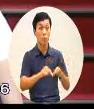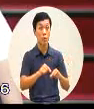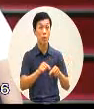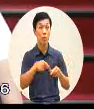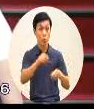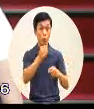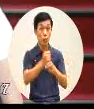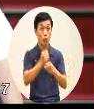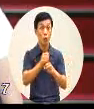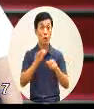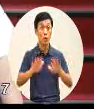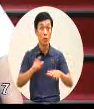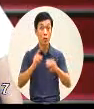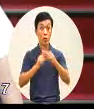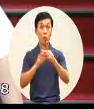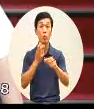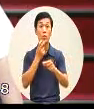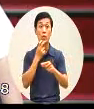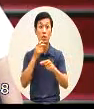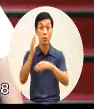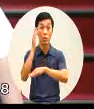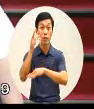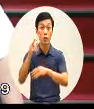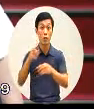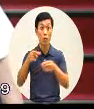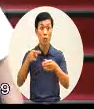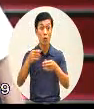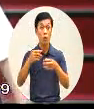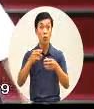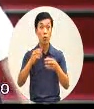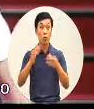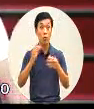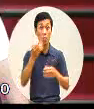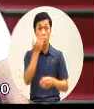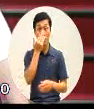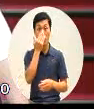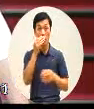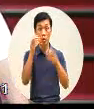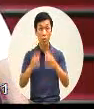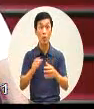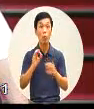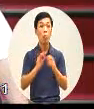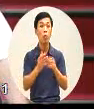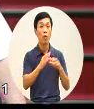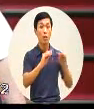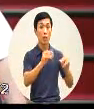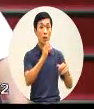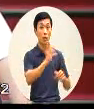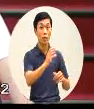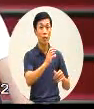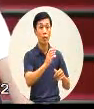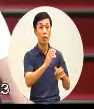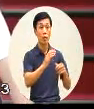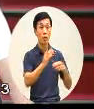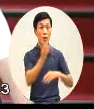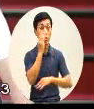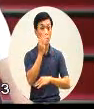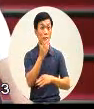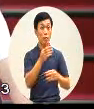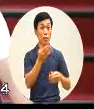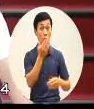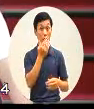你目前来讲中央不敢实施，那既然为什么中央不敢实施，当然中央的考量有非常的